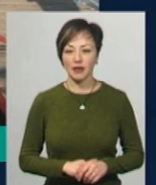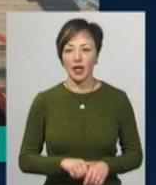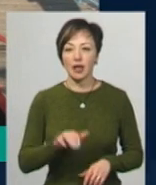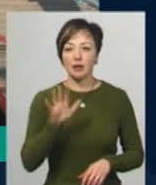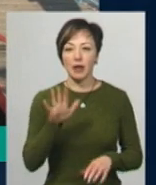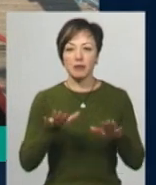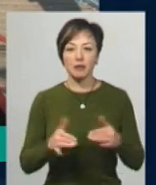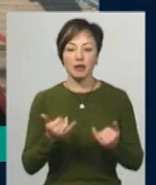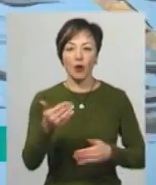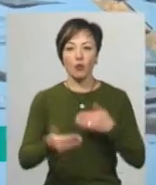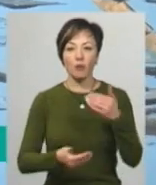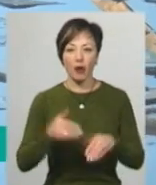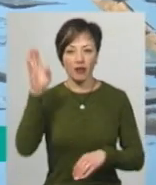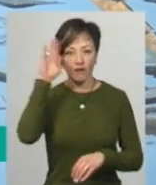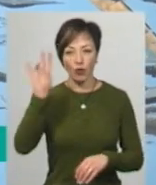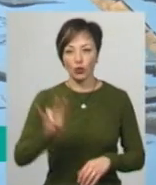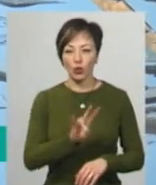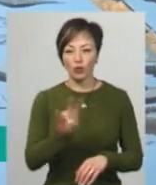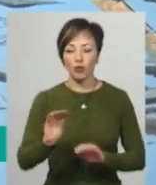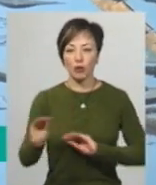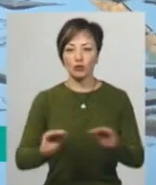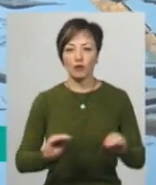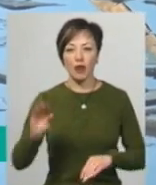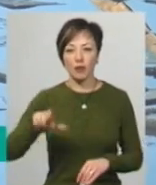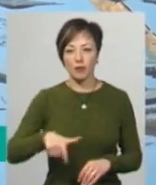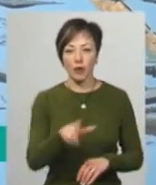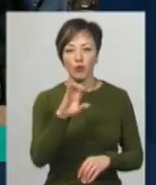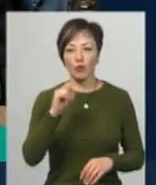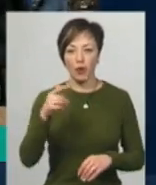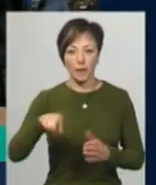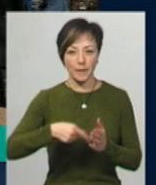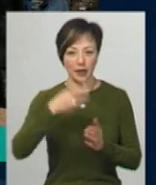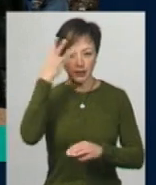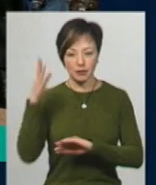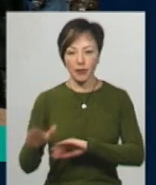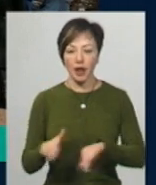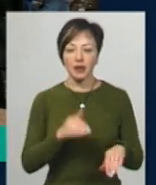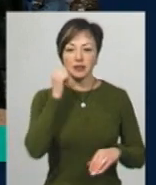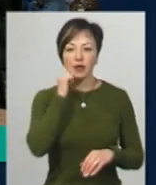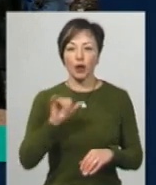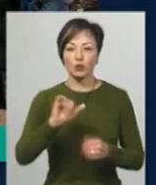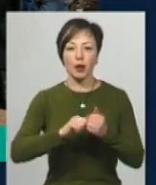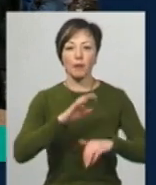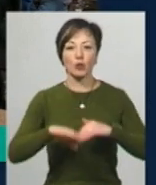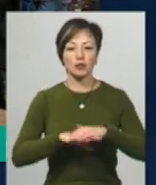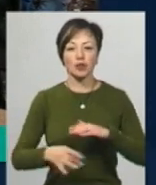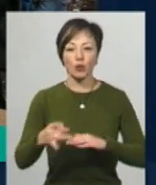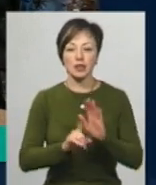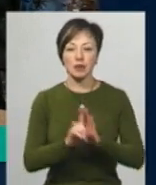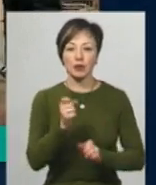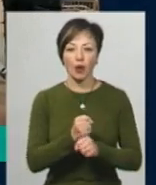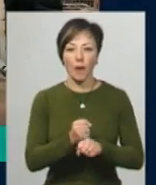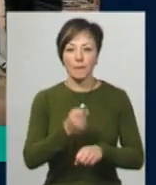П'ять місць для купання на водохреща облаштували на Південному Бузі у Хмельницькому. У селищі Стара Ужиця Кам'янець-Подільського району